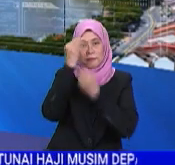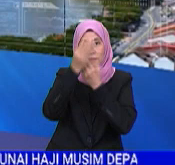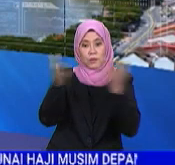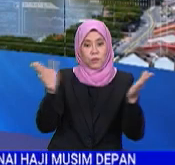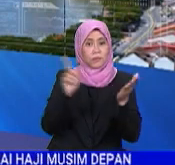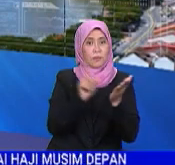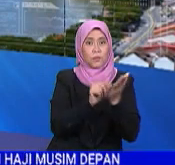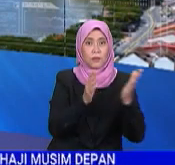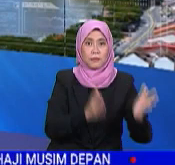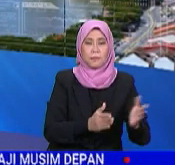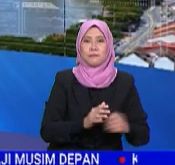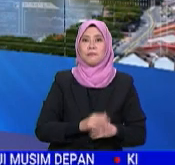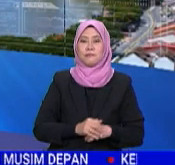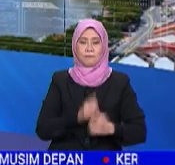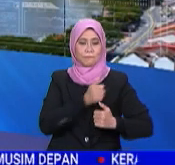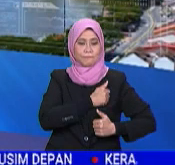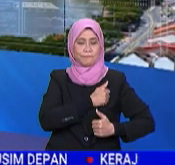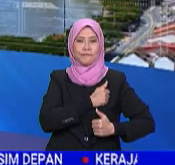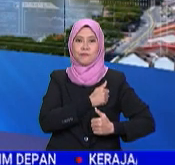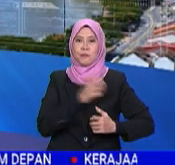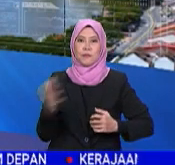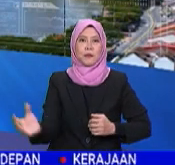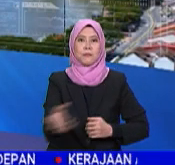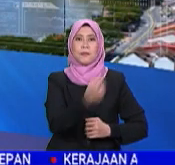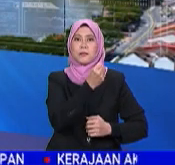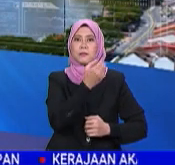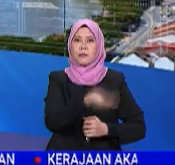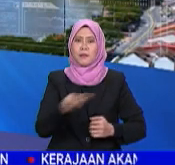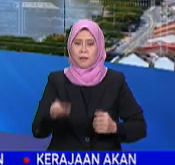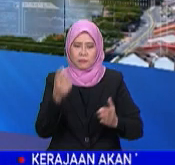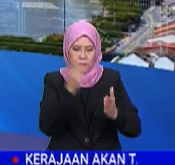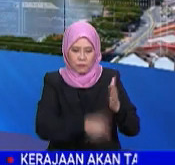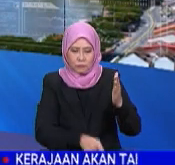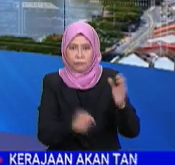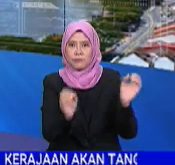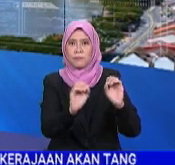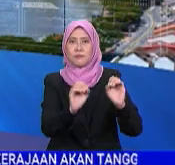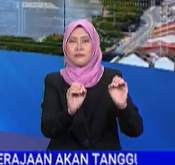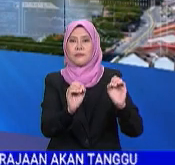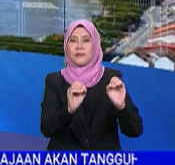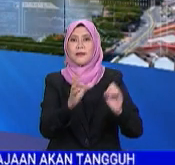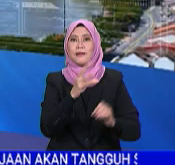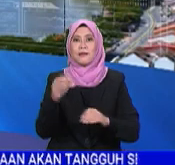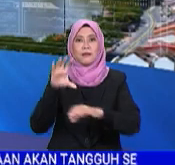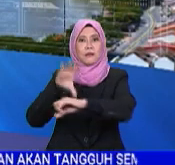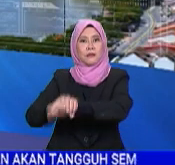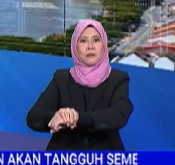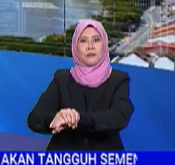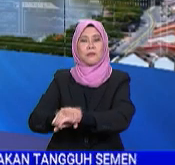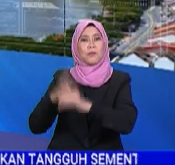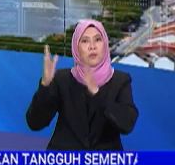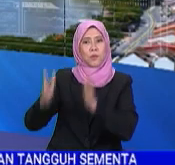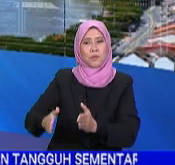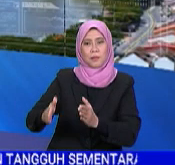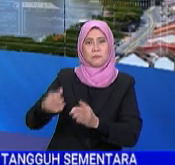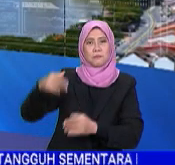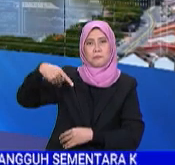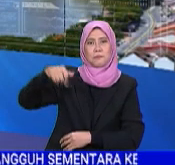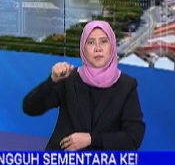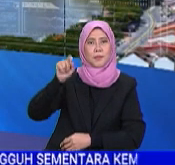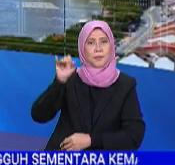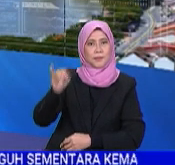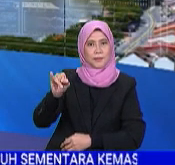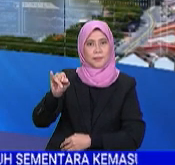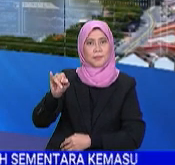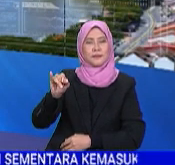memaklumkan PH tentree darat berjaya merampas barang tidak bercukai tersebut selain menahan seorang Pendatang Asing Tanpa Izin